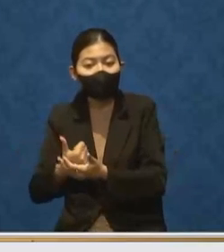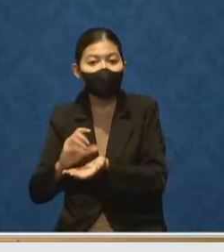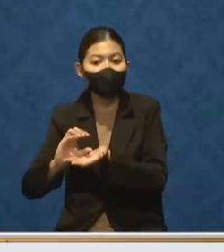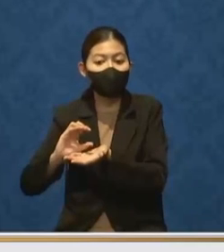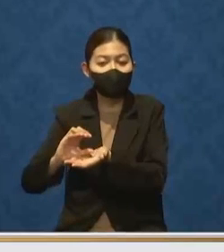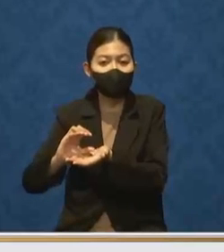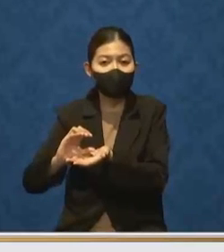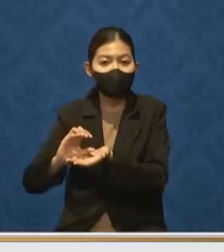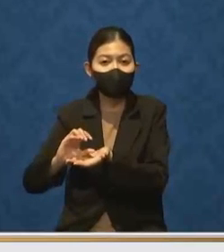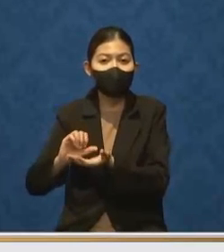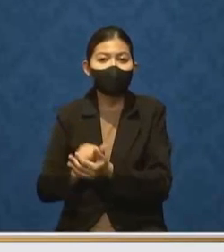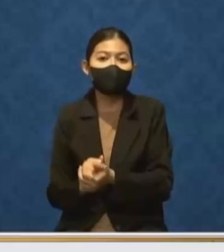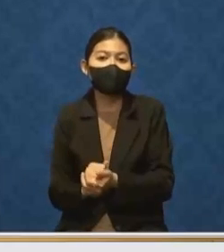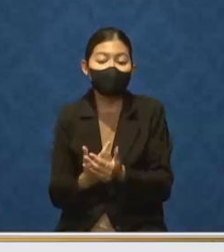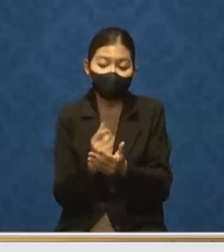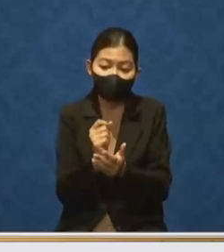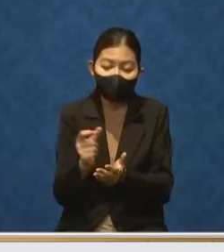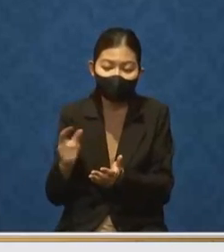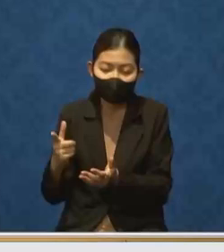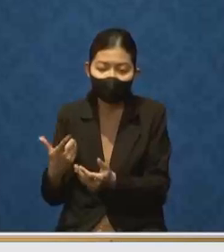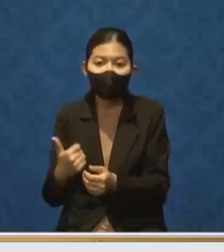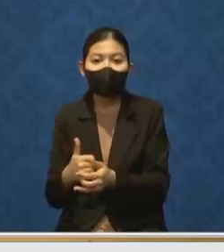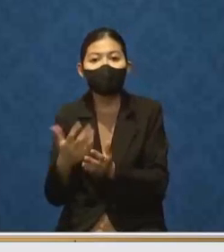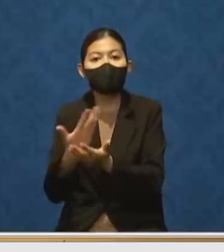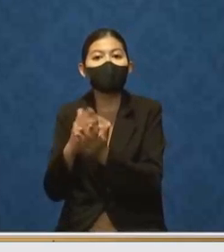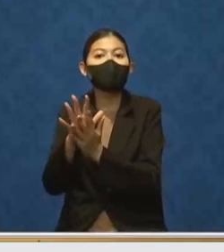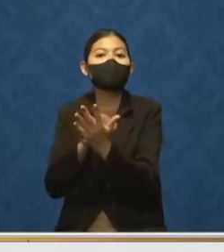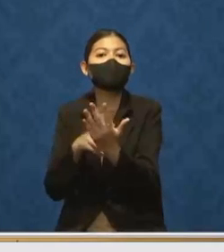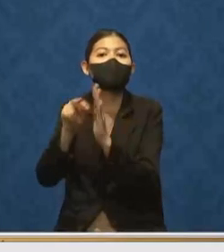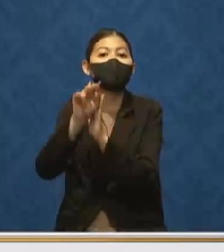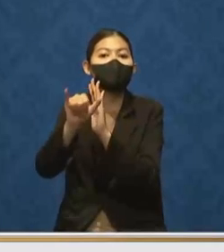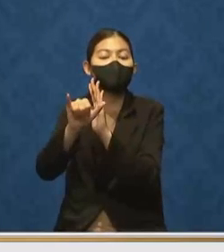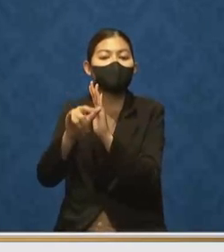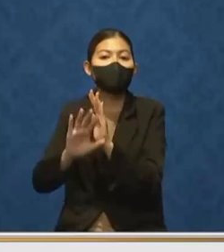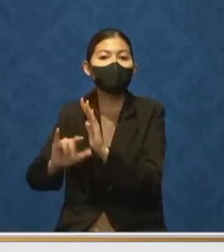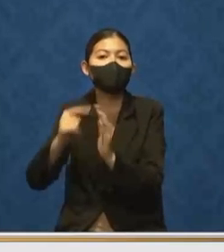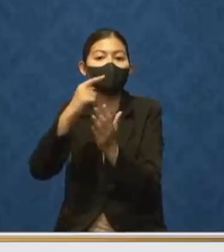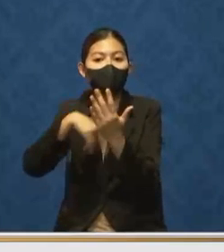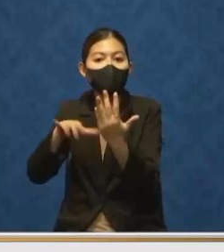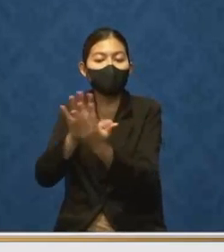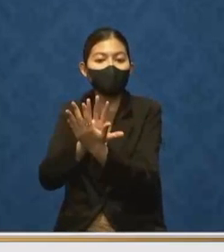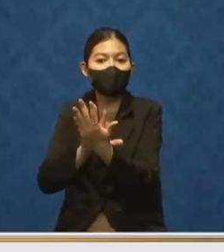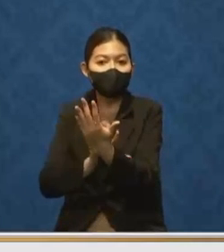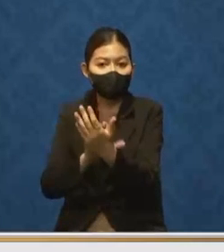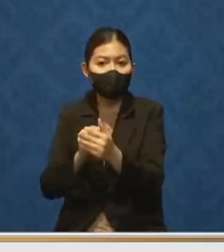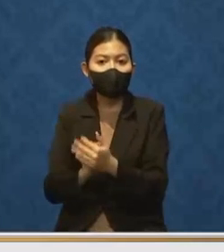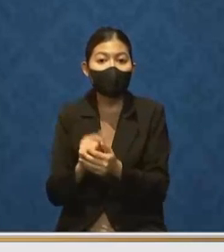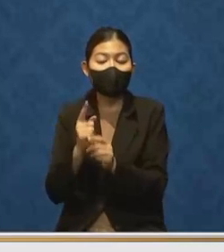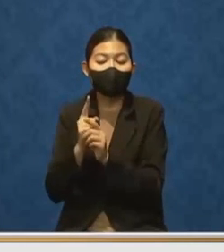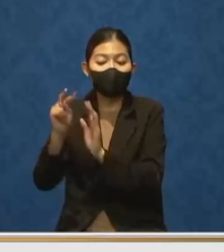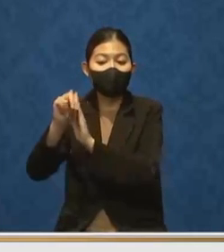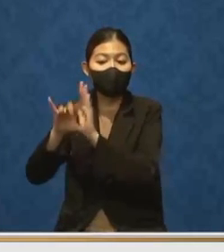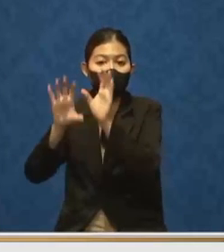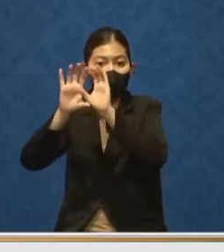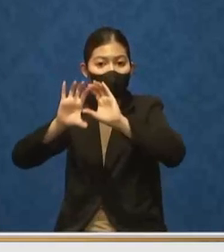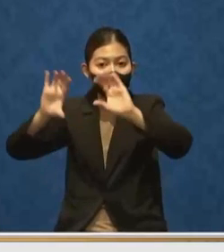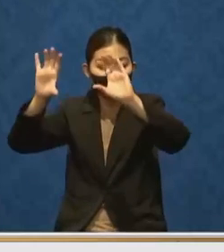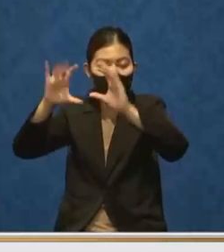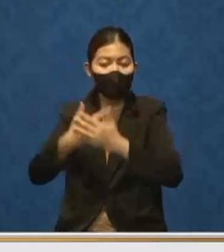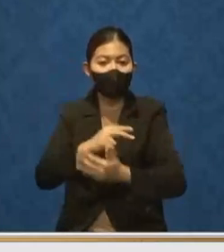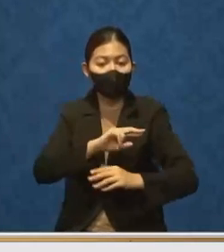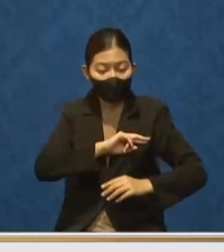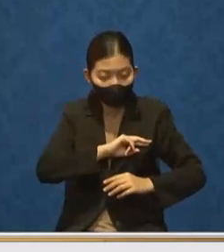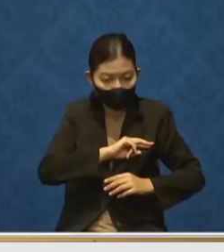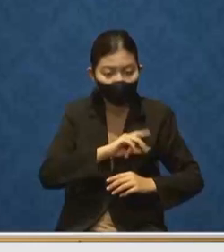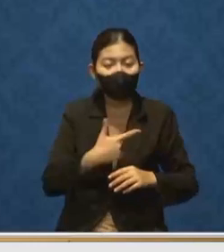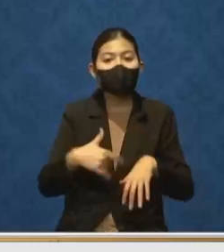ำหรับใช้จ่ายในการดำเนินภารกิจตามยุทธศาสตร์ชาติแผนในระดับต่างๆนโยบายรัฐบาลและหน้าที่ความรับผิดชอบอย่างเหมา